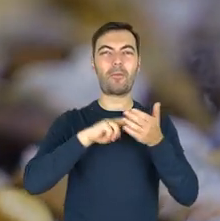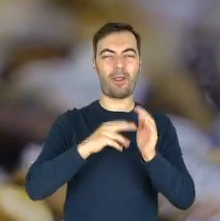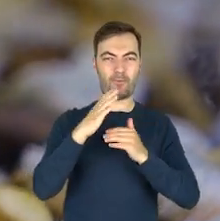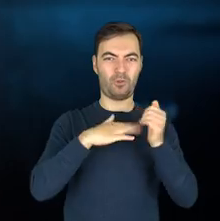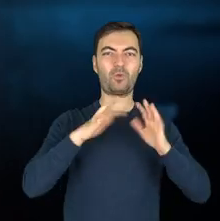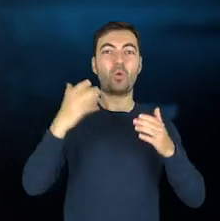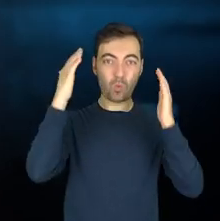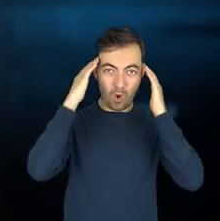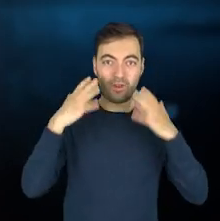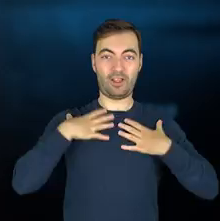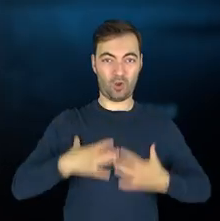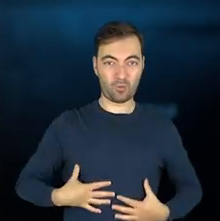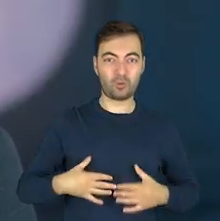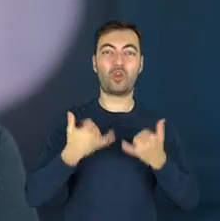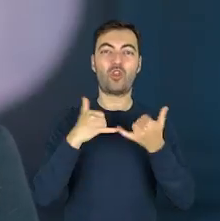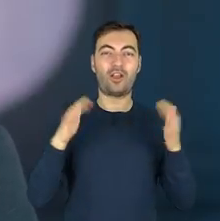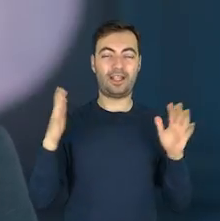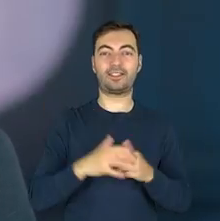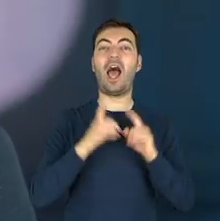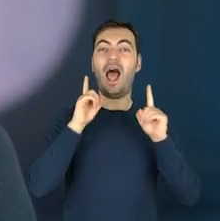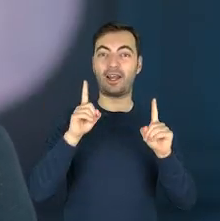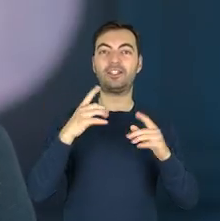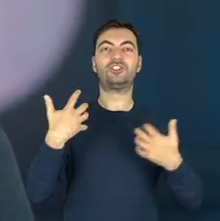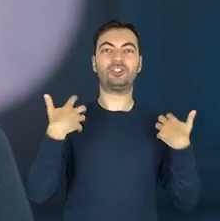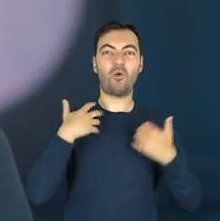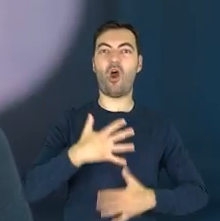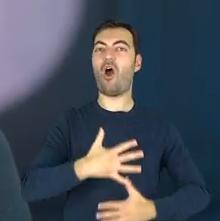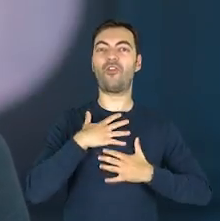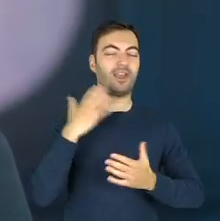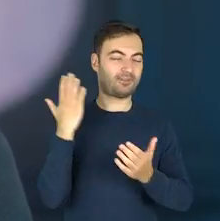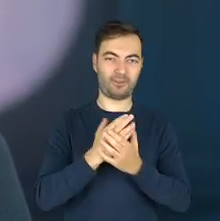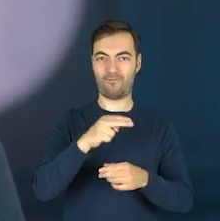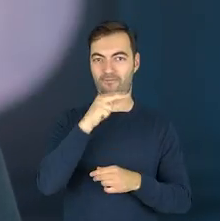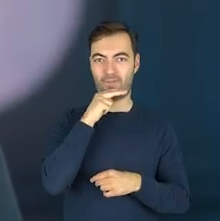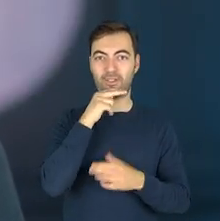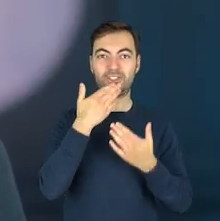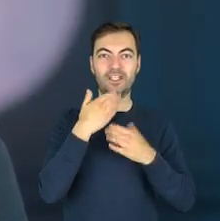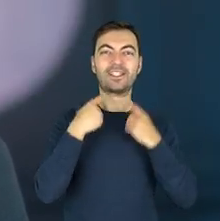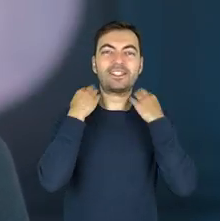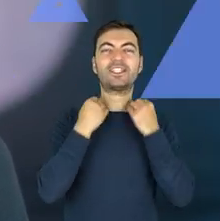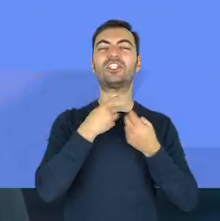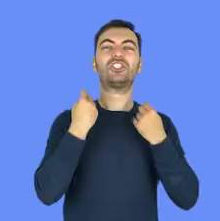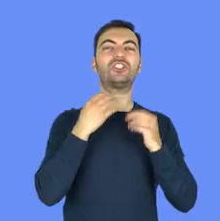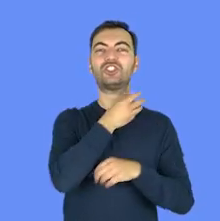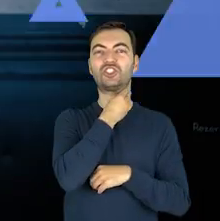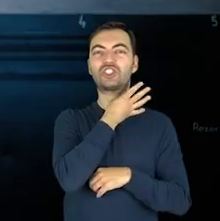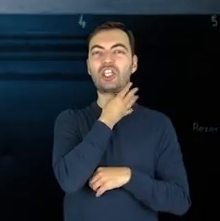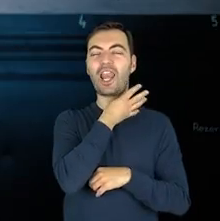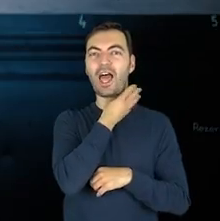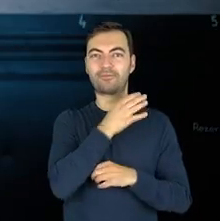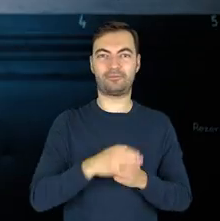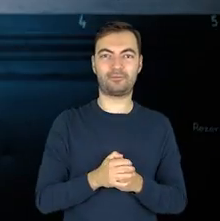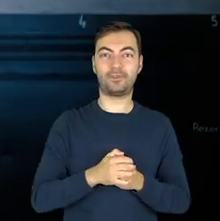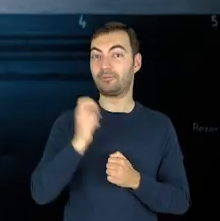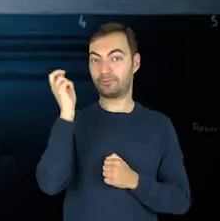plan budowy – głowa, korpus, kończyny. Żyły jednak i oddychały wyłącznie pod wodą, co umożliwiało im skrzela. Co